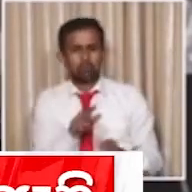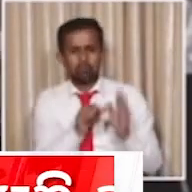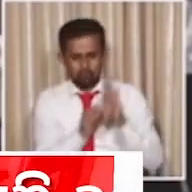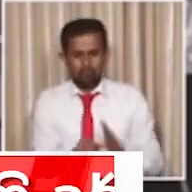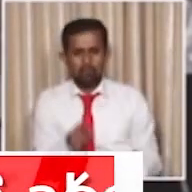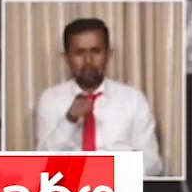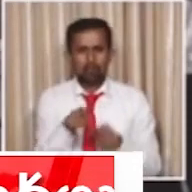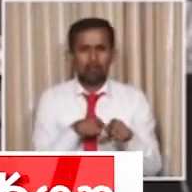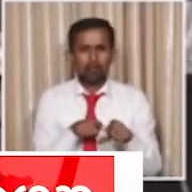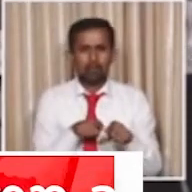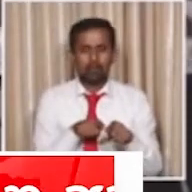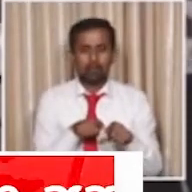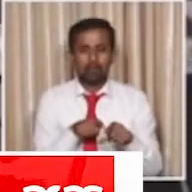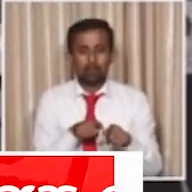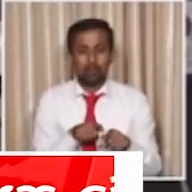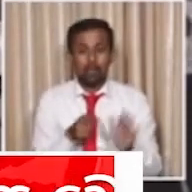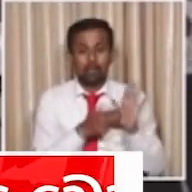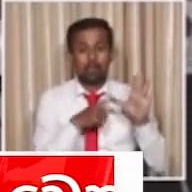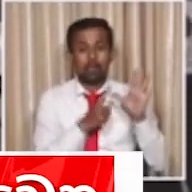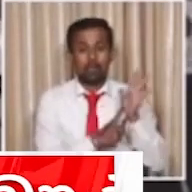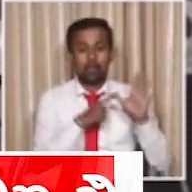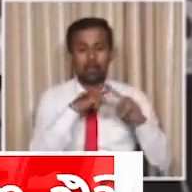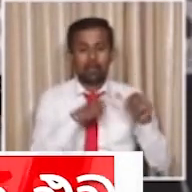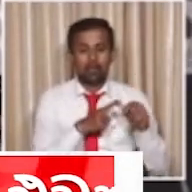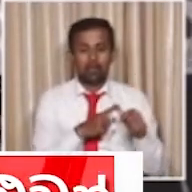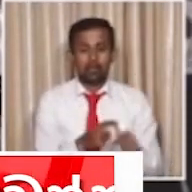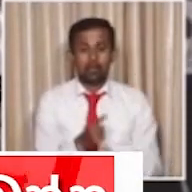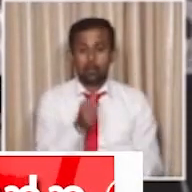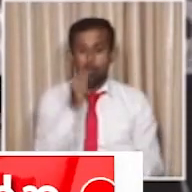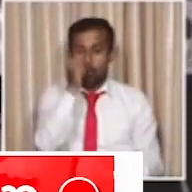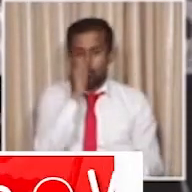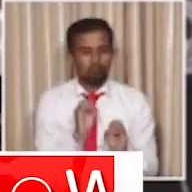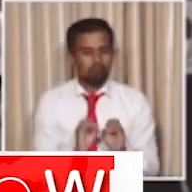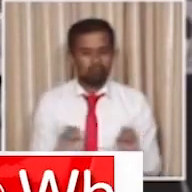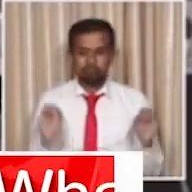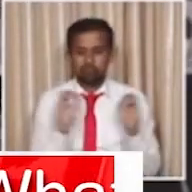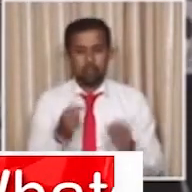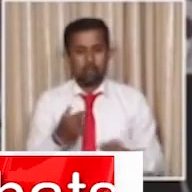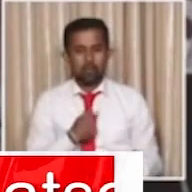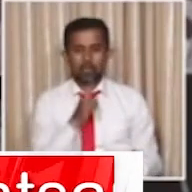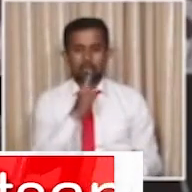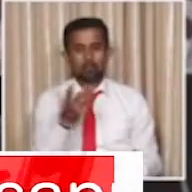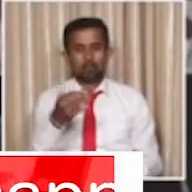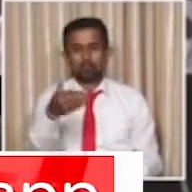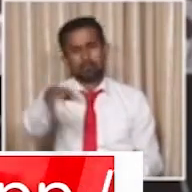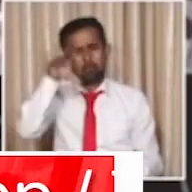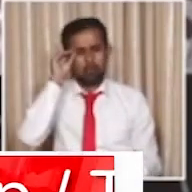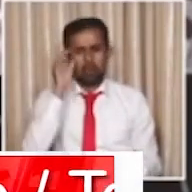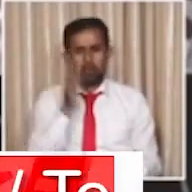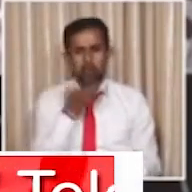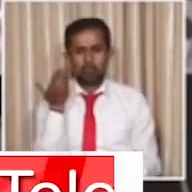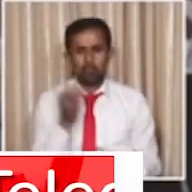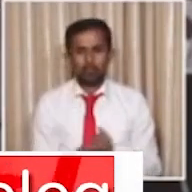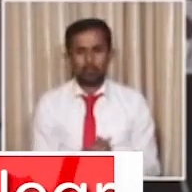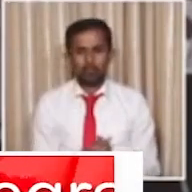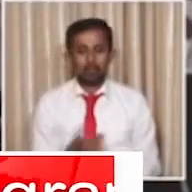නේද? ජරු මුලාසුරණ මන්ත්‍රීතුමනි නාලක ගොඩේවා කියලා කියන්නේ තඹ සත්‍ය කරගම් කරමින් නෙවෙයි. ඒක මට කියන්න පුළුවන්, අනිකට පිළිගන්නත් පුළුවන්, නොපිළිගන්නත්